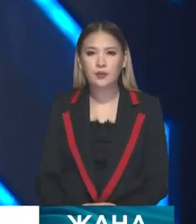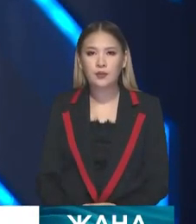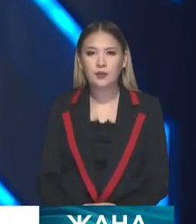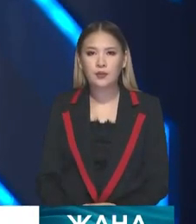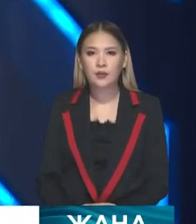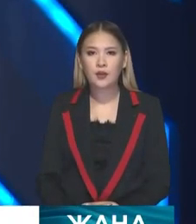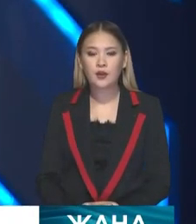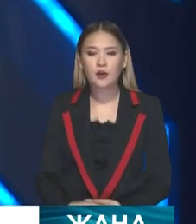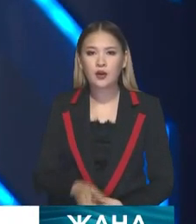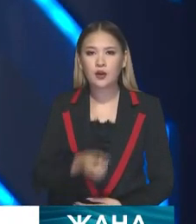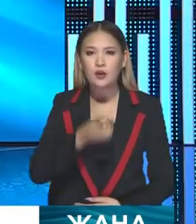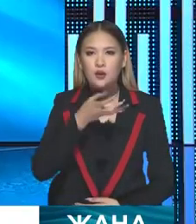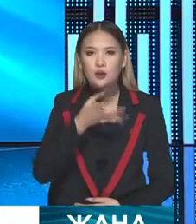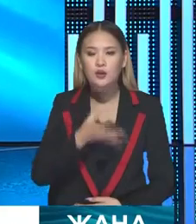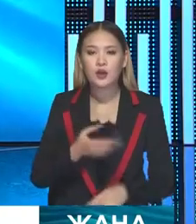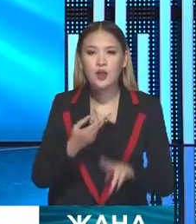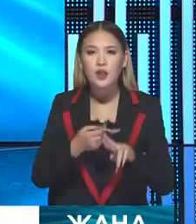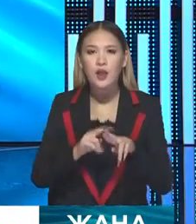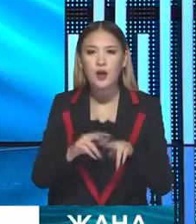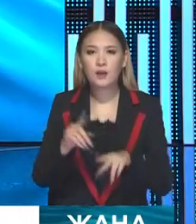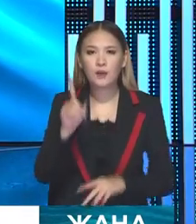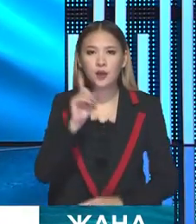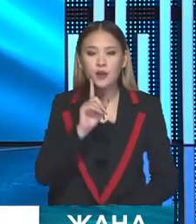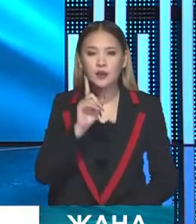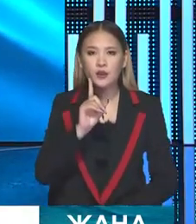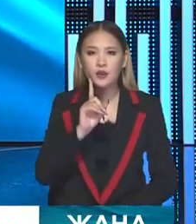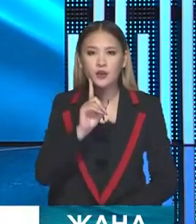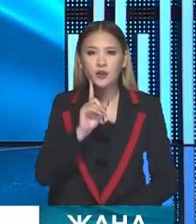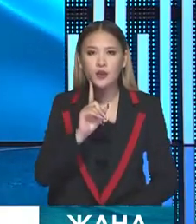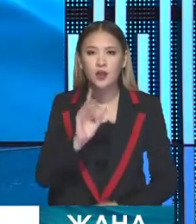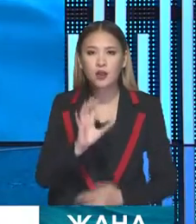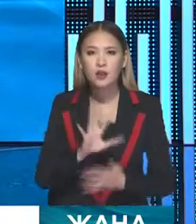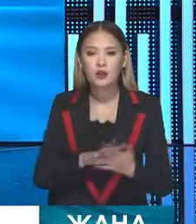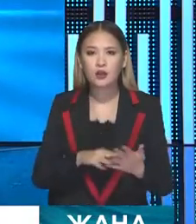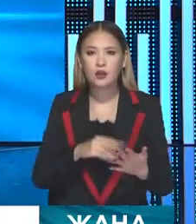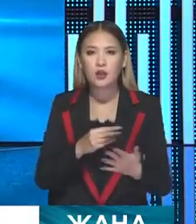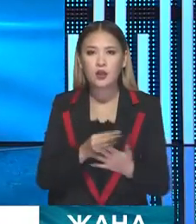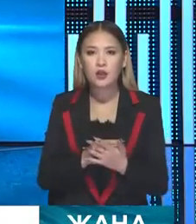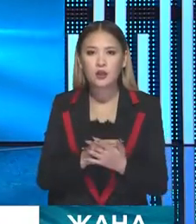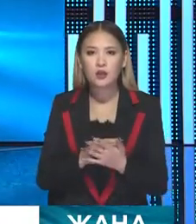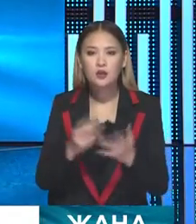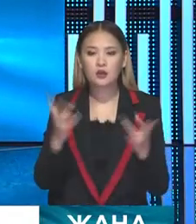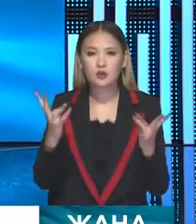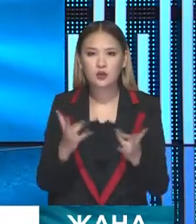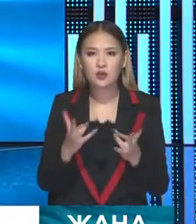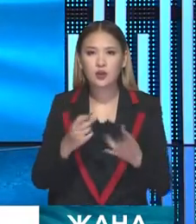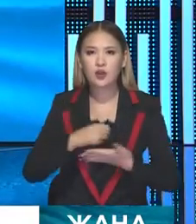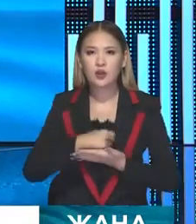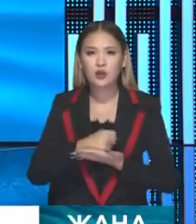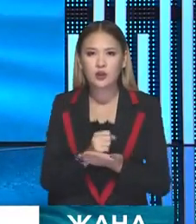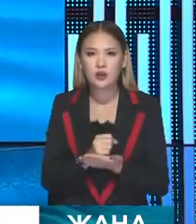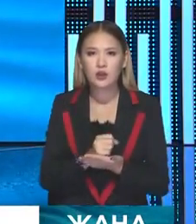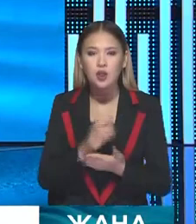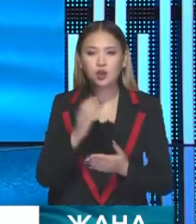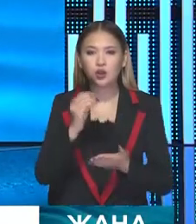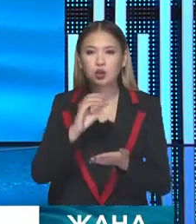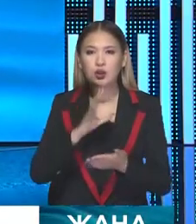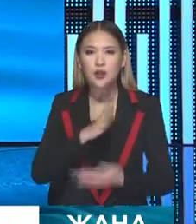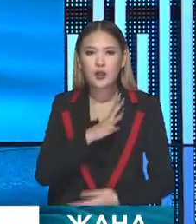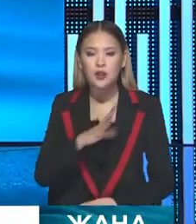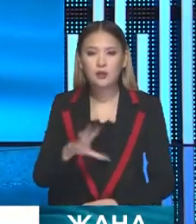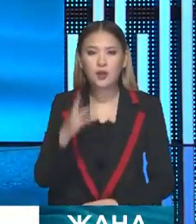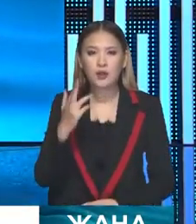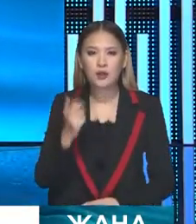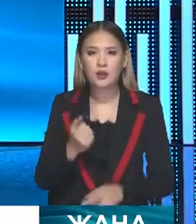Жақсы. Әлде әзірдің өзінде нақты талаптар бекітілмеген, стандарттар қойылмаған. Алдағы уақытта